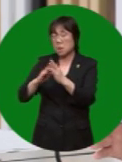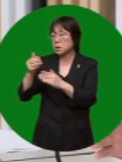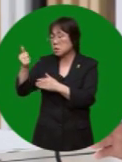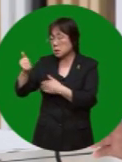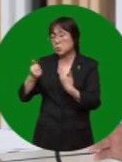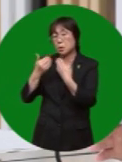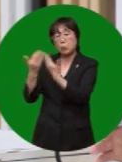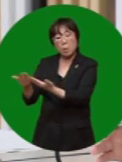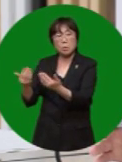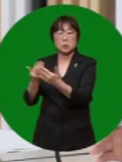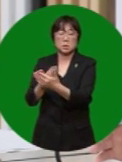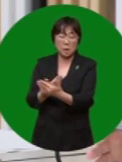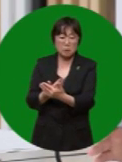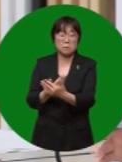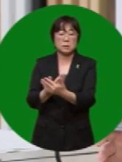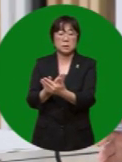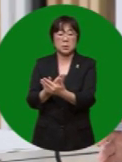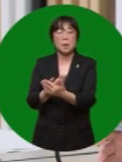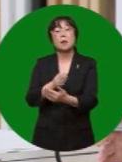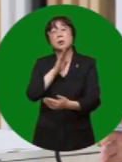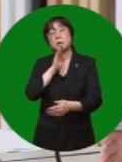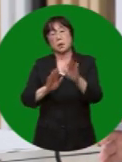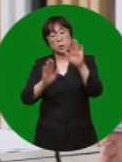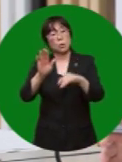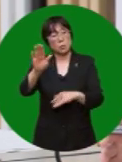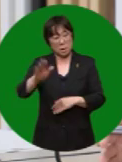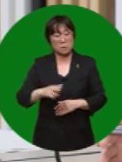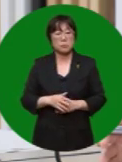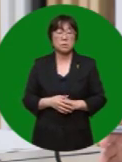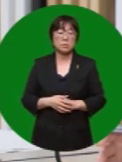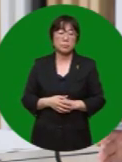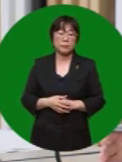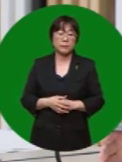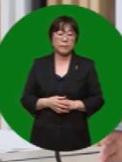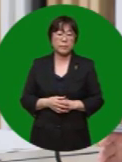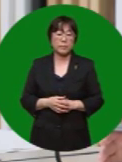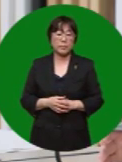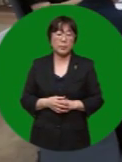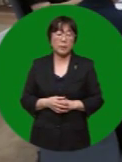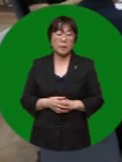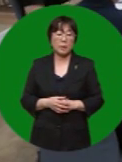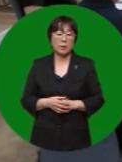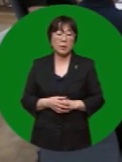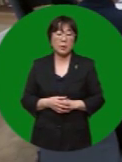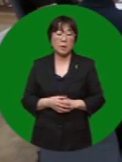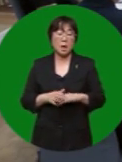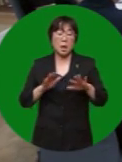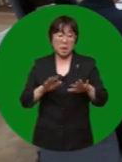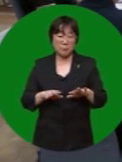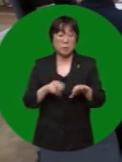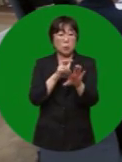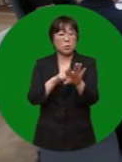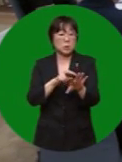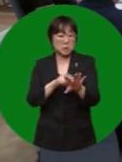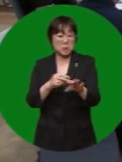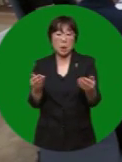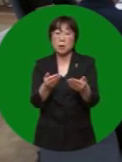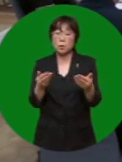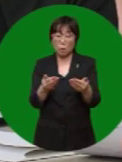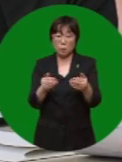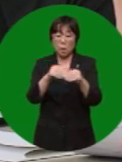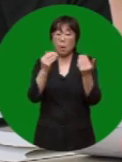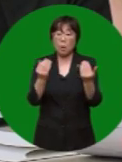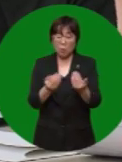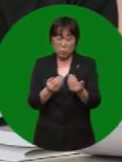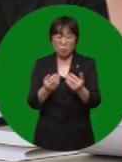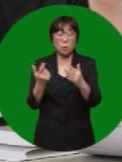さんにかかってしまうっていうのが現状です。 今の診断業務っていうのは本